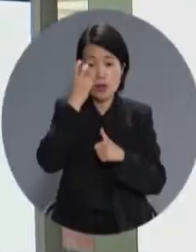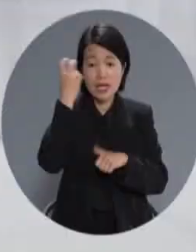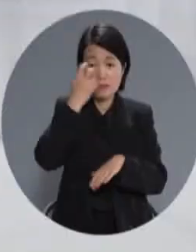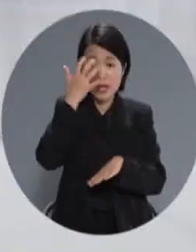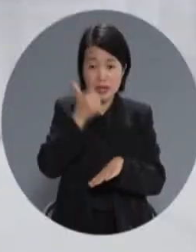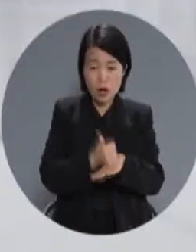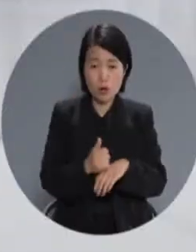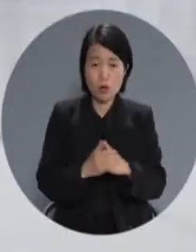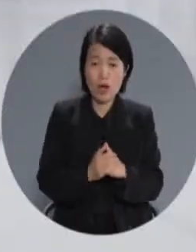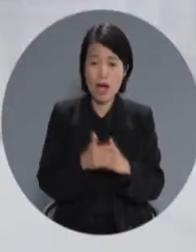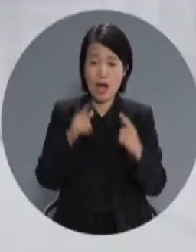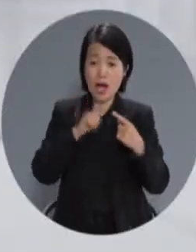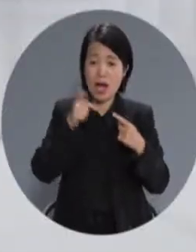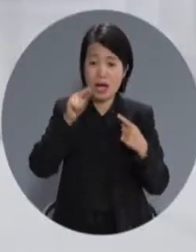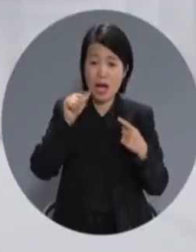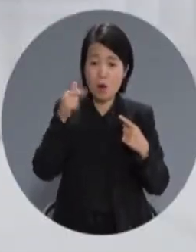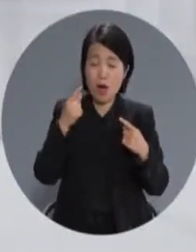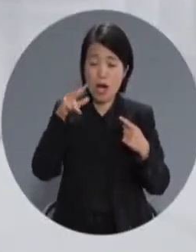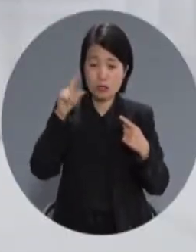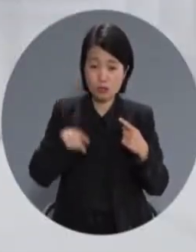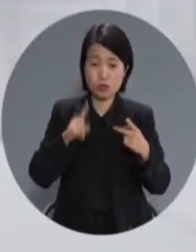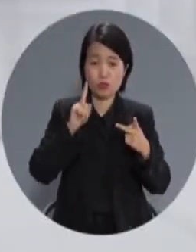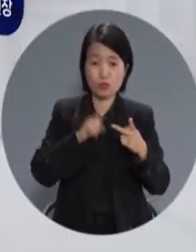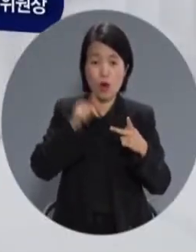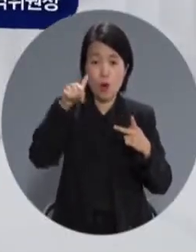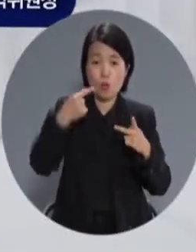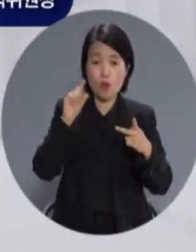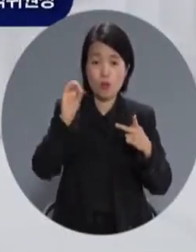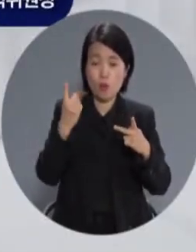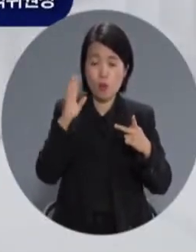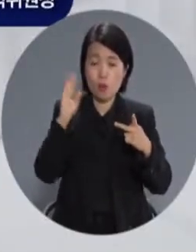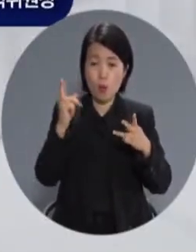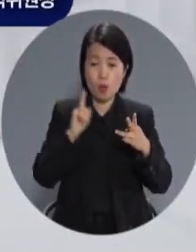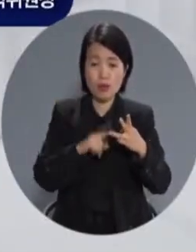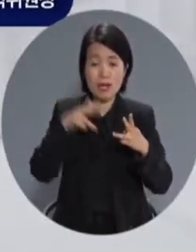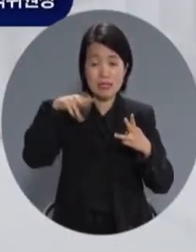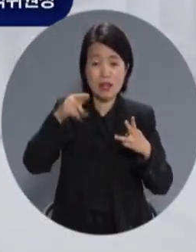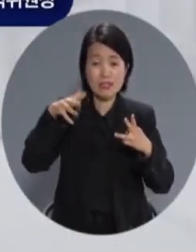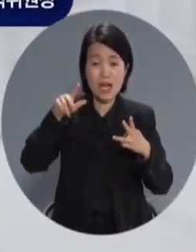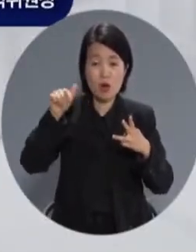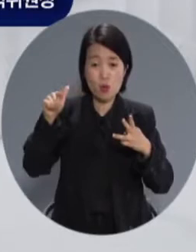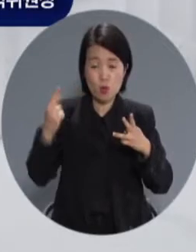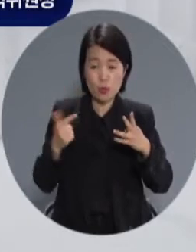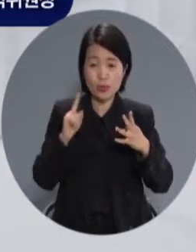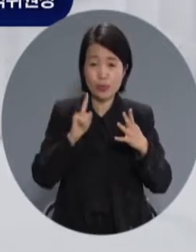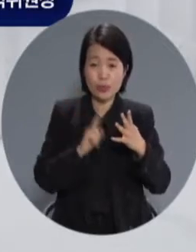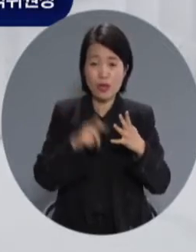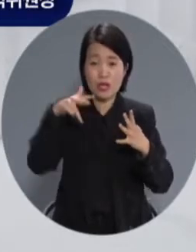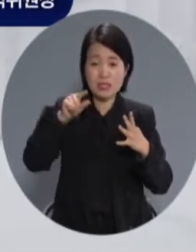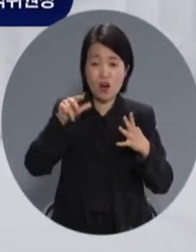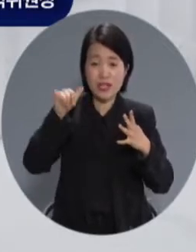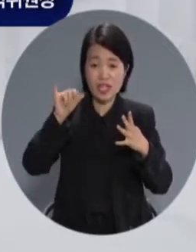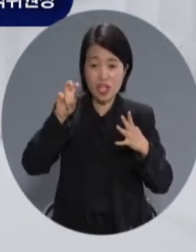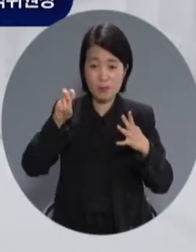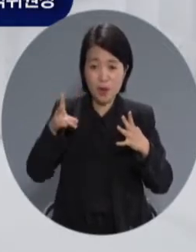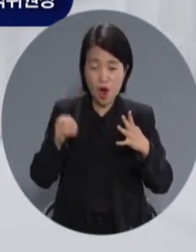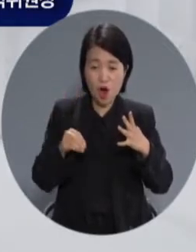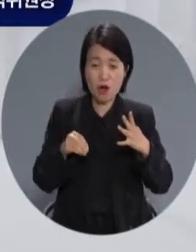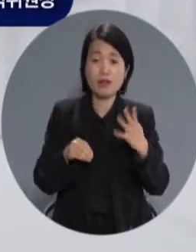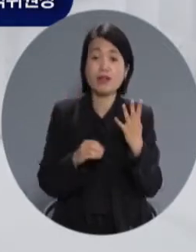결과 강화수 전 청와대 행정관과 권호봉 여수시장, 전창군 여수시의회 의장과 정기명